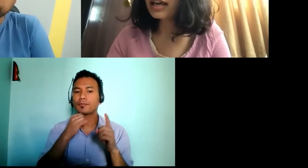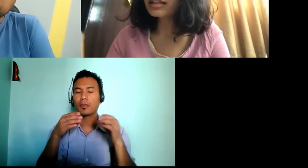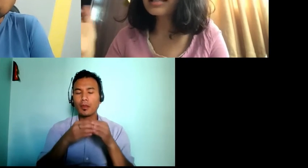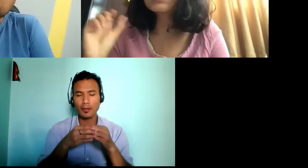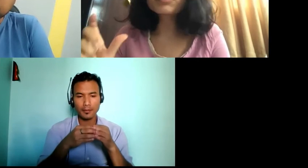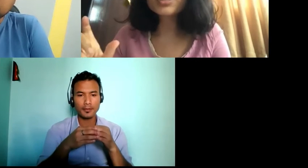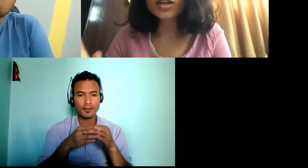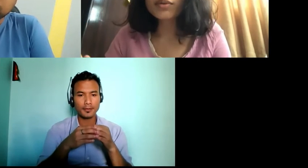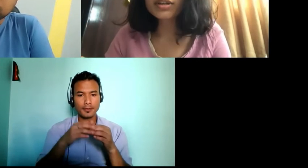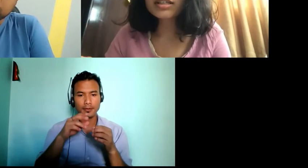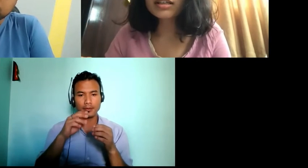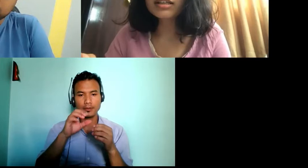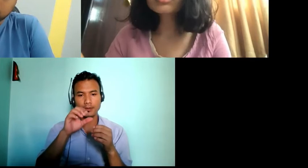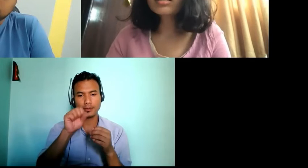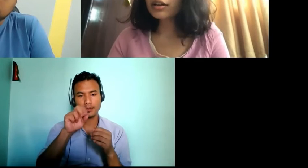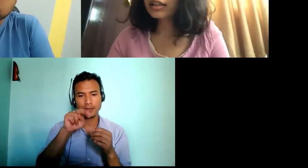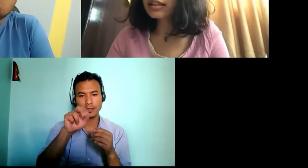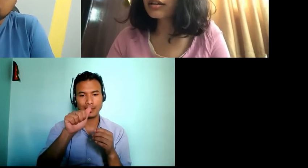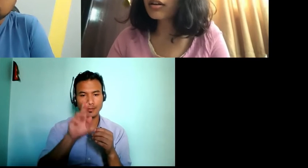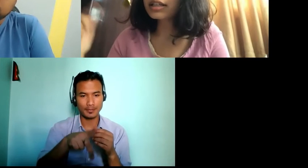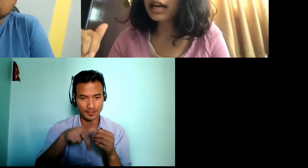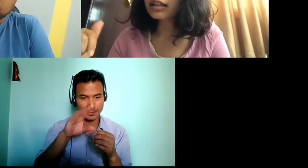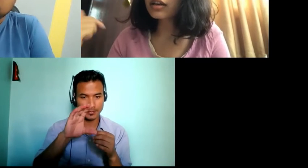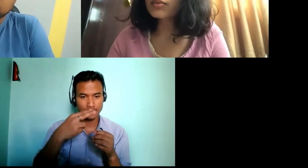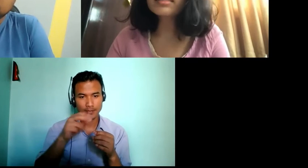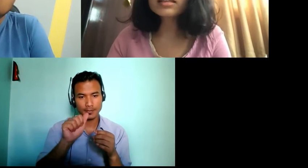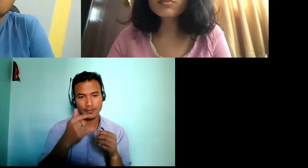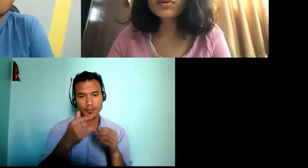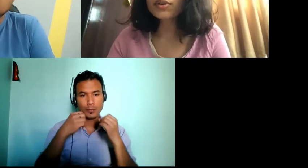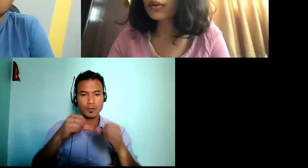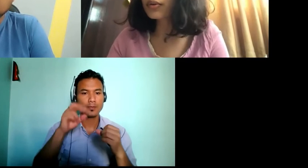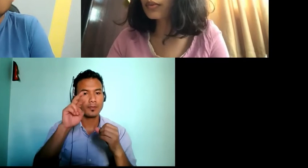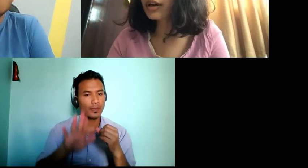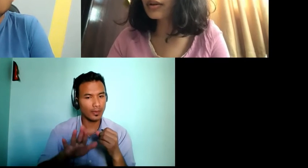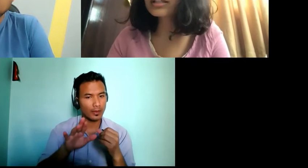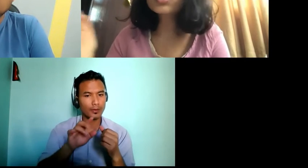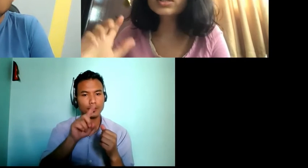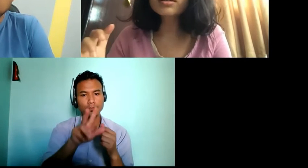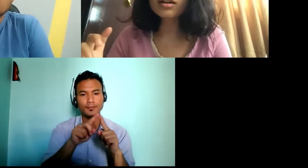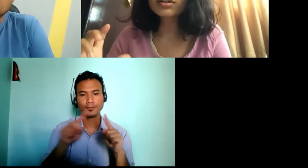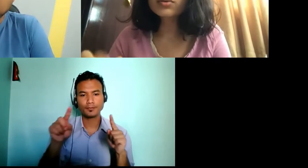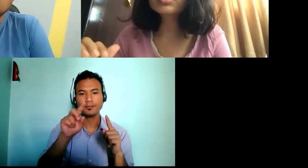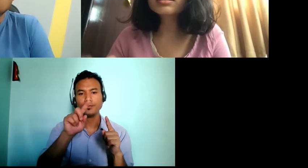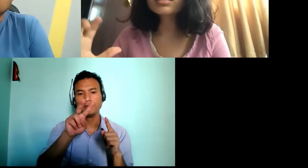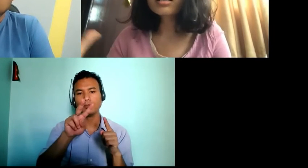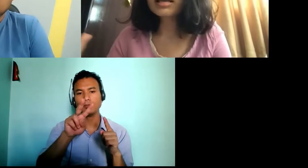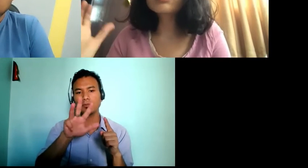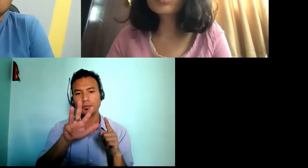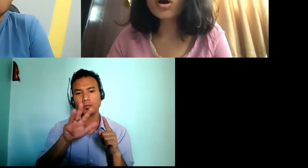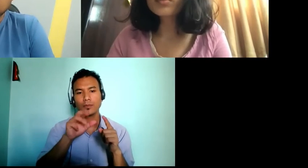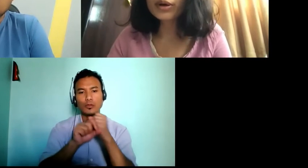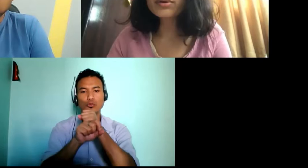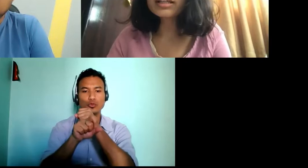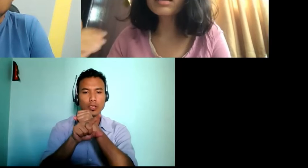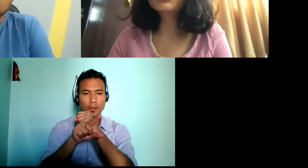चाहिँ धेरै स्न्यापच्याट चलाउने रहेछ होइन. र त्यस्तै गरी 18 to 29 वर्षको उमेरकोले चाहिँ ट्विटर चलाउने. ट्विटर इज लाइक अ